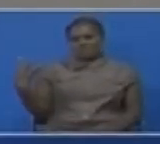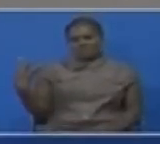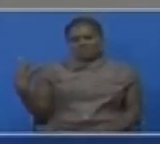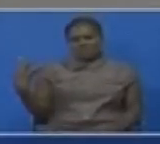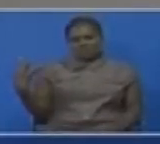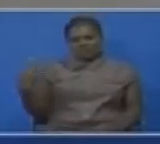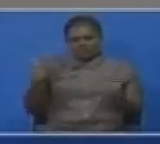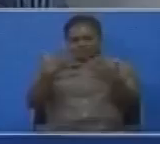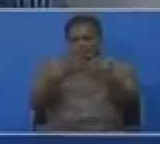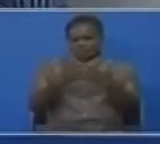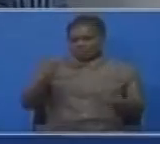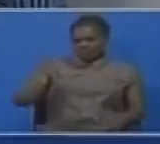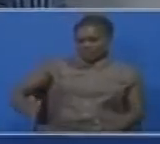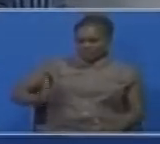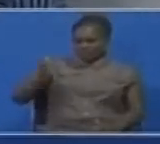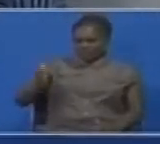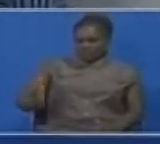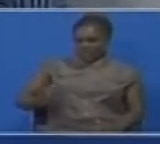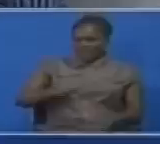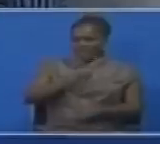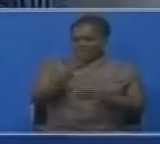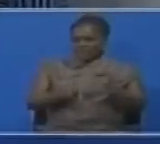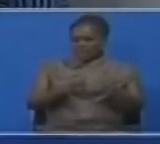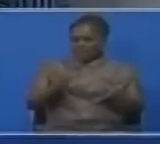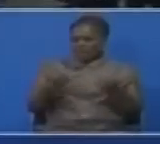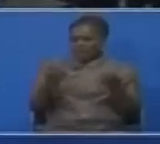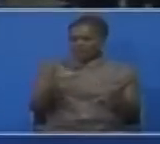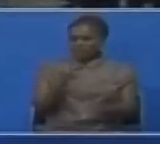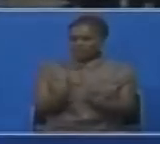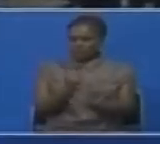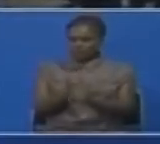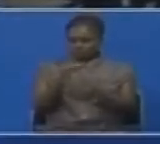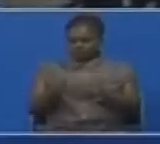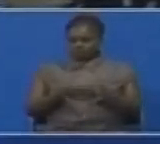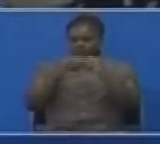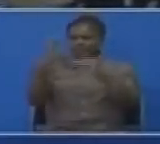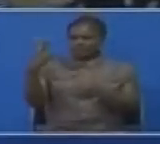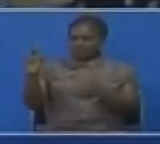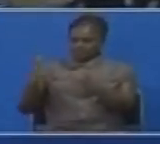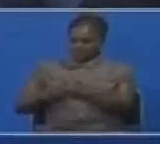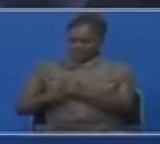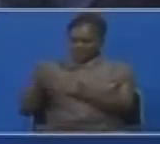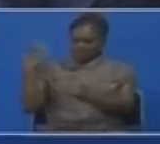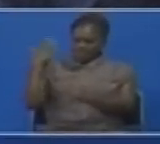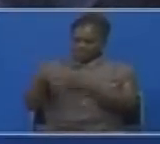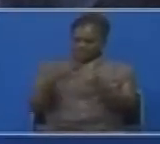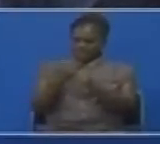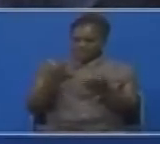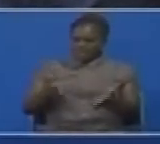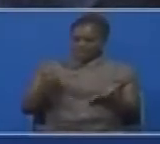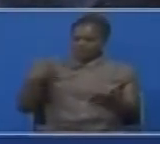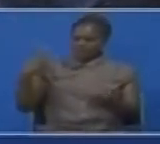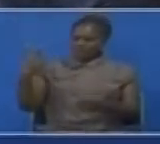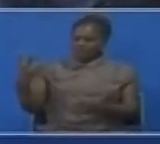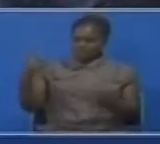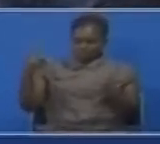Katika gereza la Naivasha, idadi ya watahiniwa wanaofanya mtihani wa KCSE imeongezeka kutoka 27 mwaka uliopita hadi